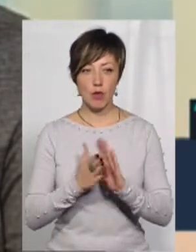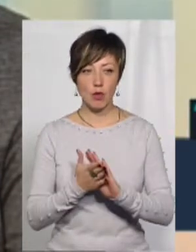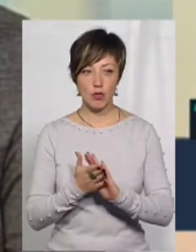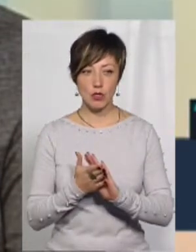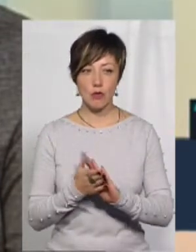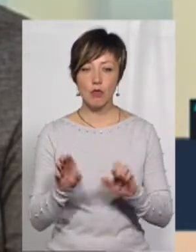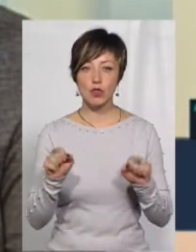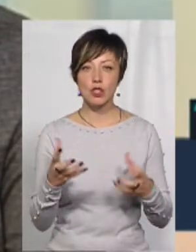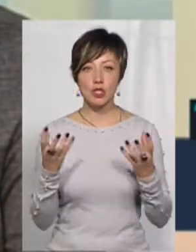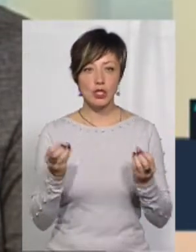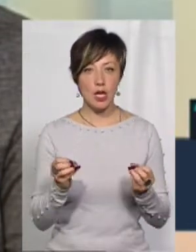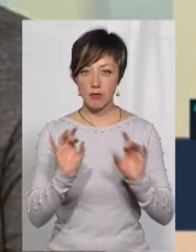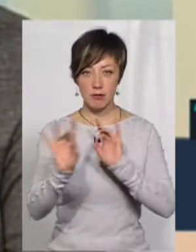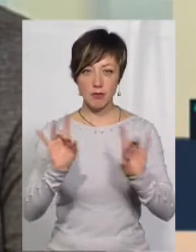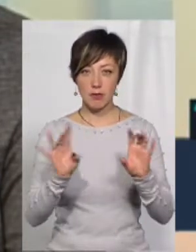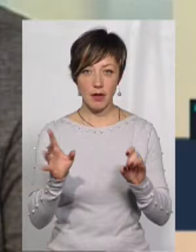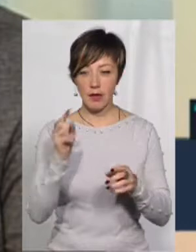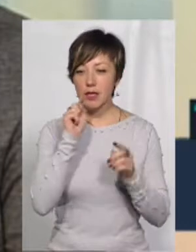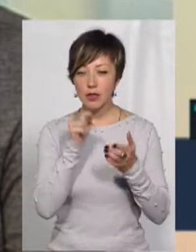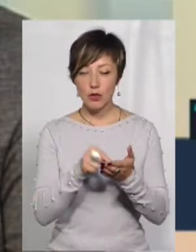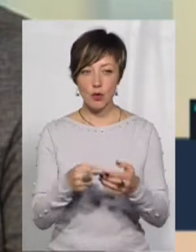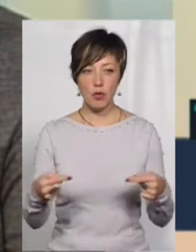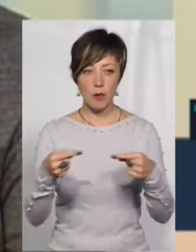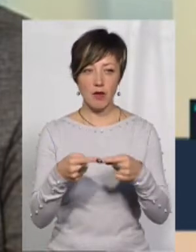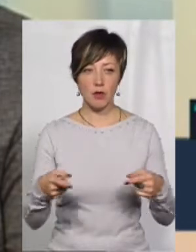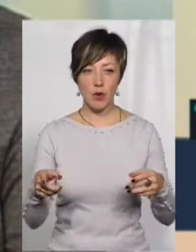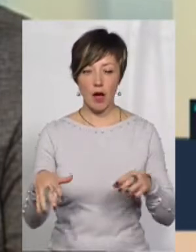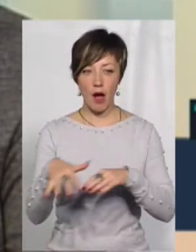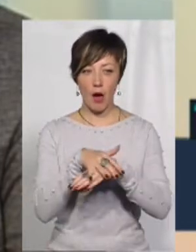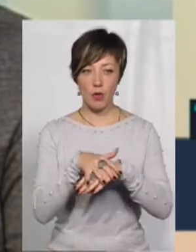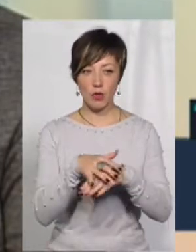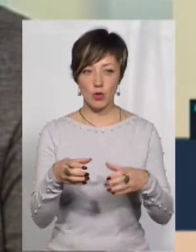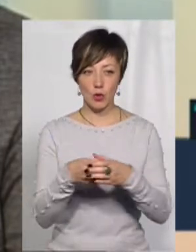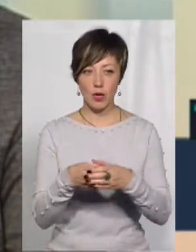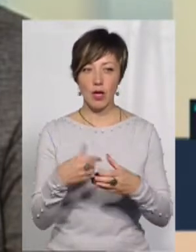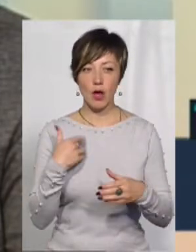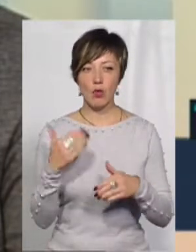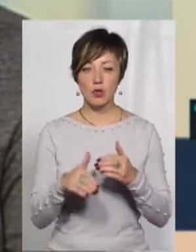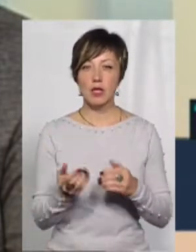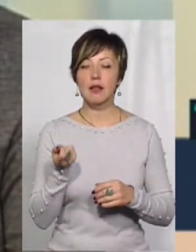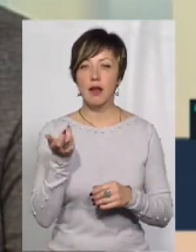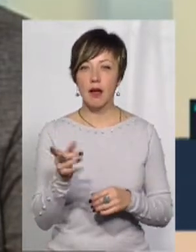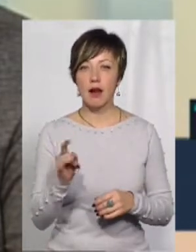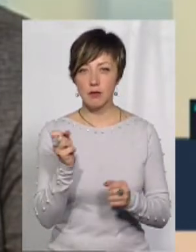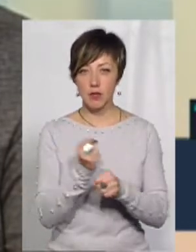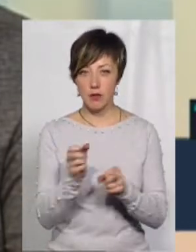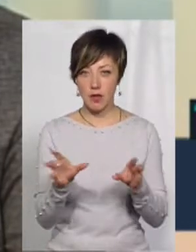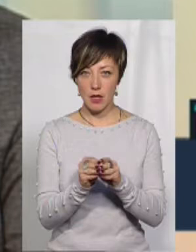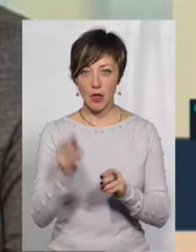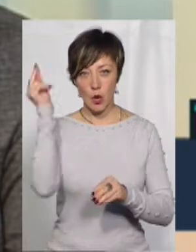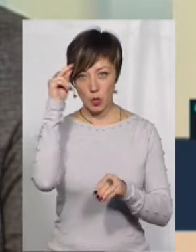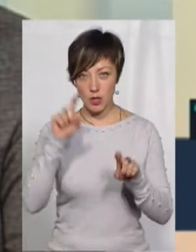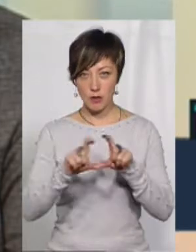положення, можливо, ще воно не дійшло до певної аудиторії, тому що я вже декілька разів працювала з їхнім, з